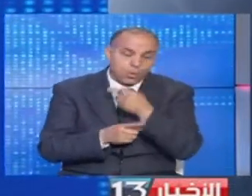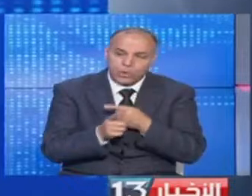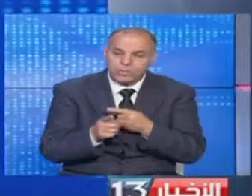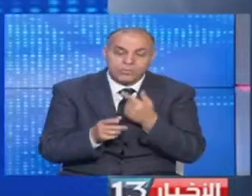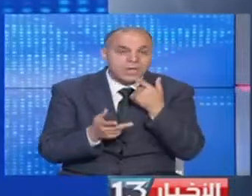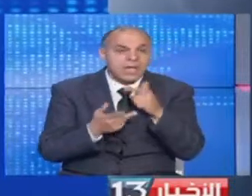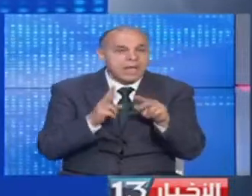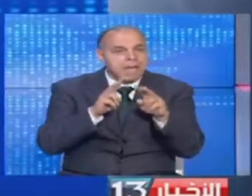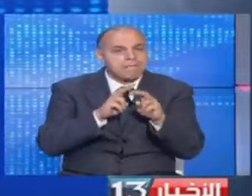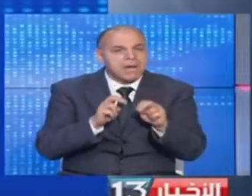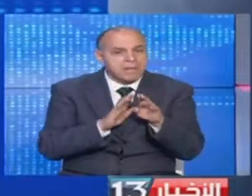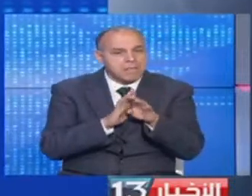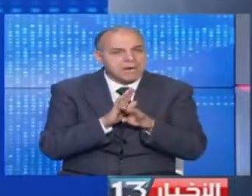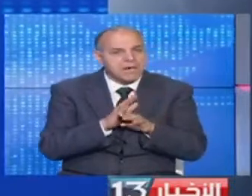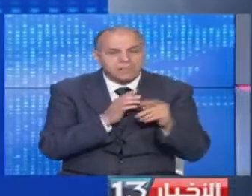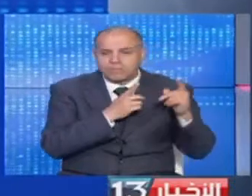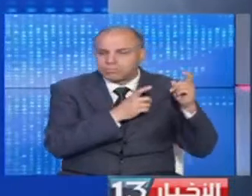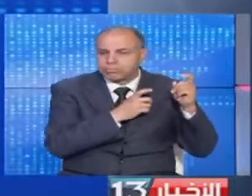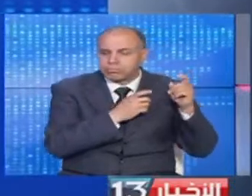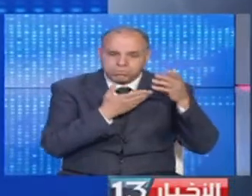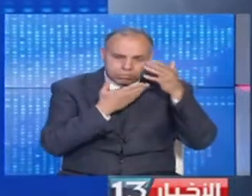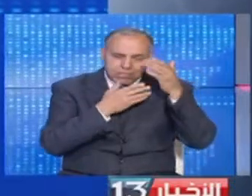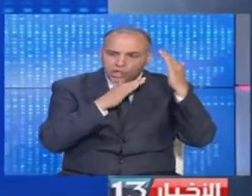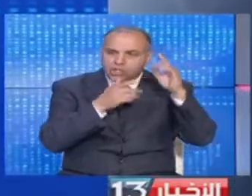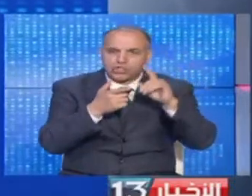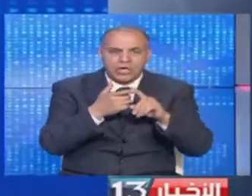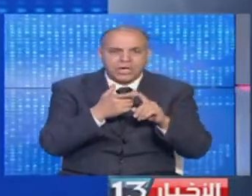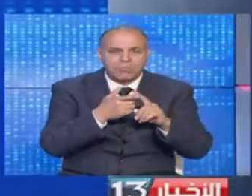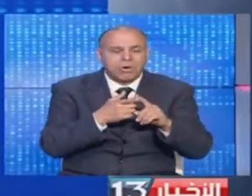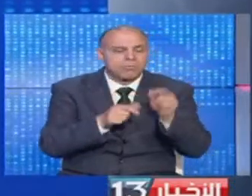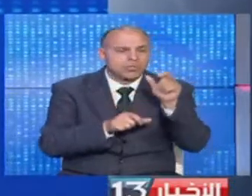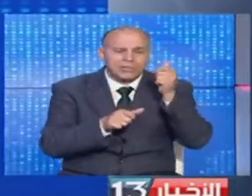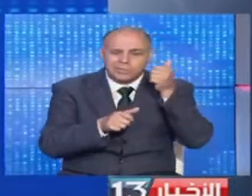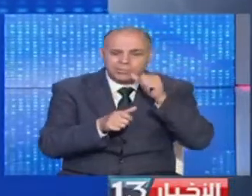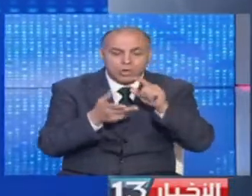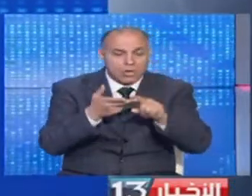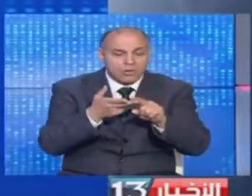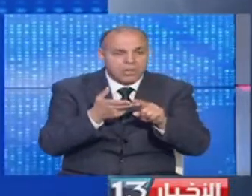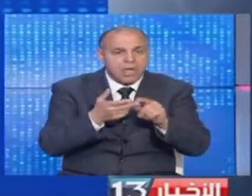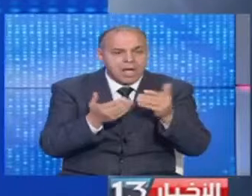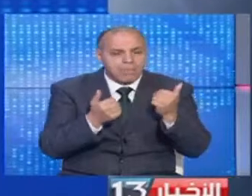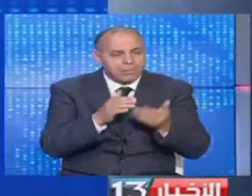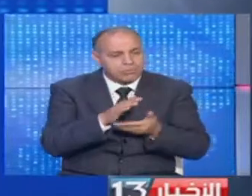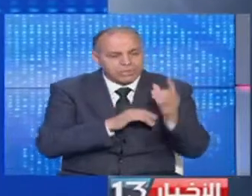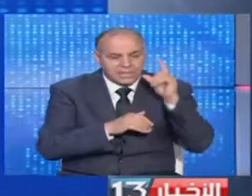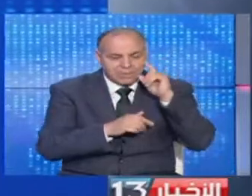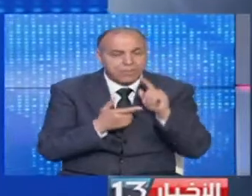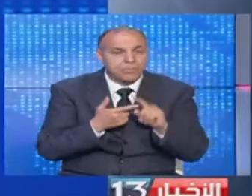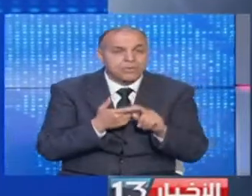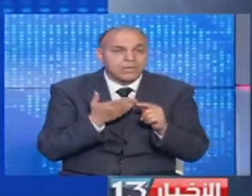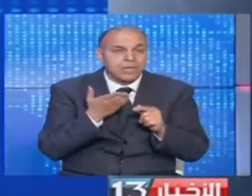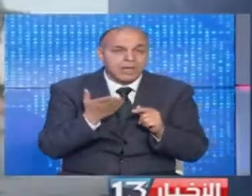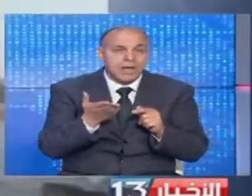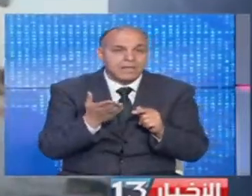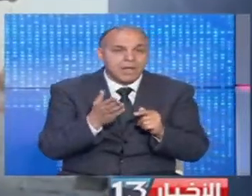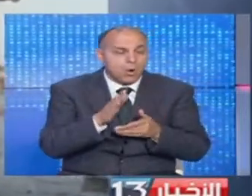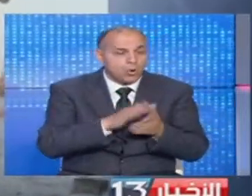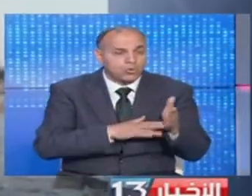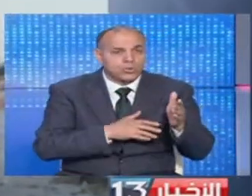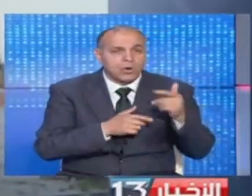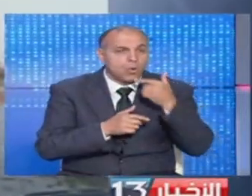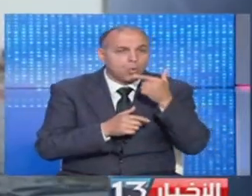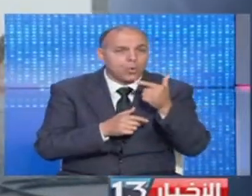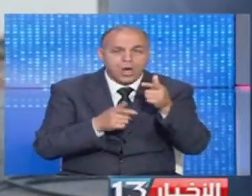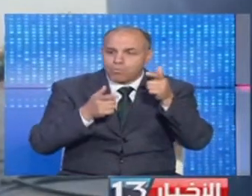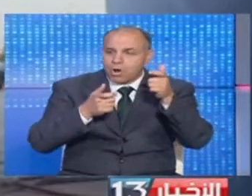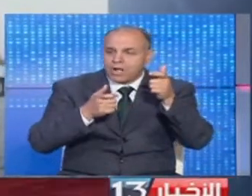لبحث اليه نزع سلاح المقاتلين الاجانب والمرتزقه قبل خروجهم ليبيا واكد ان الخروج المرتزقه